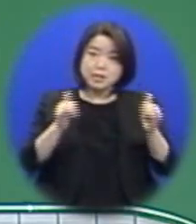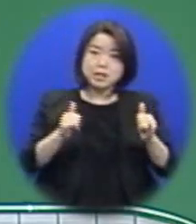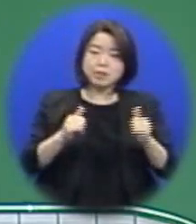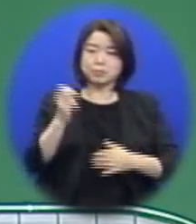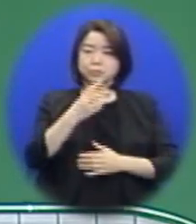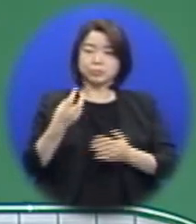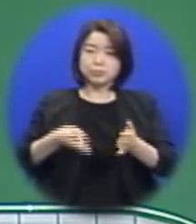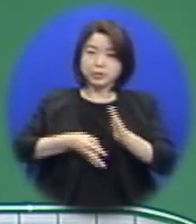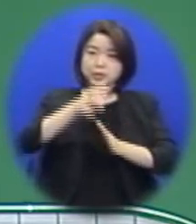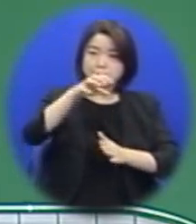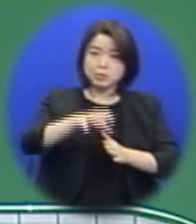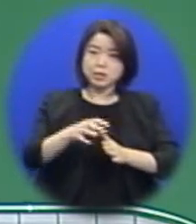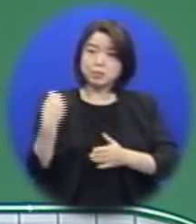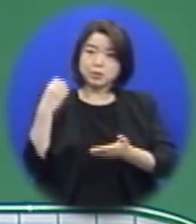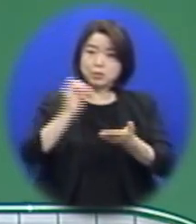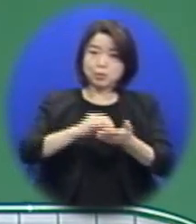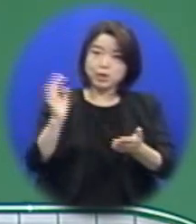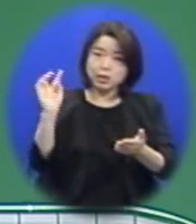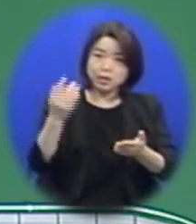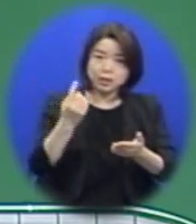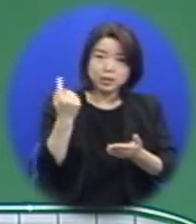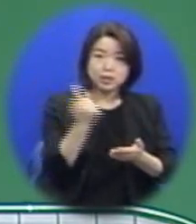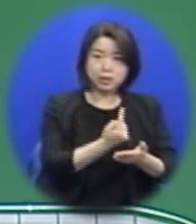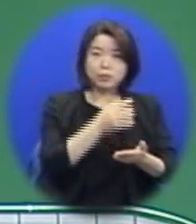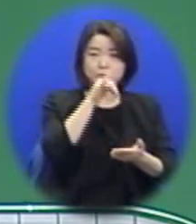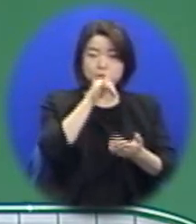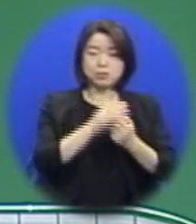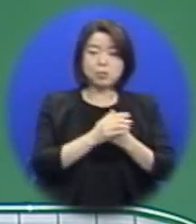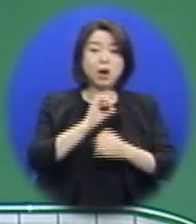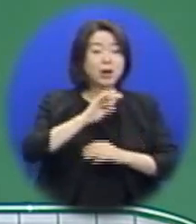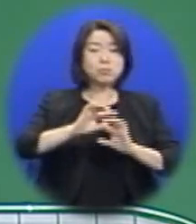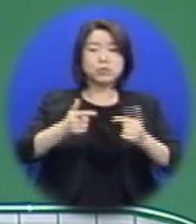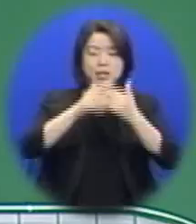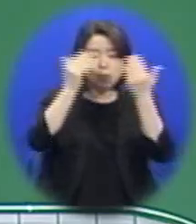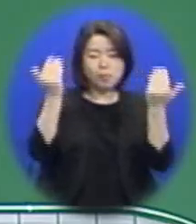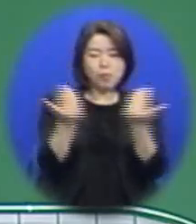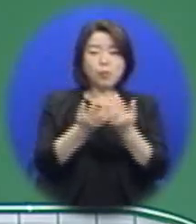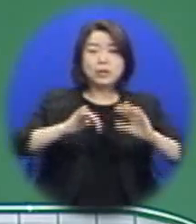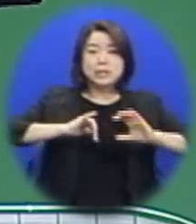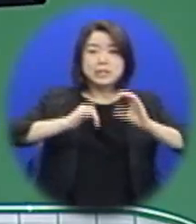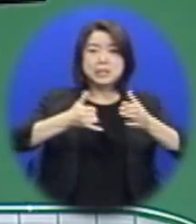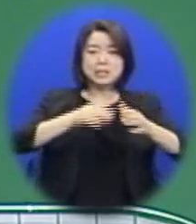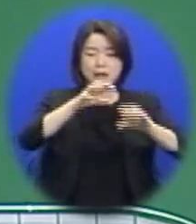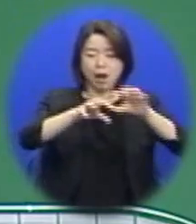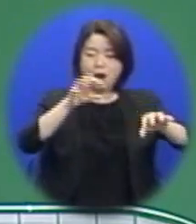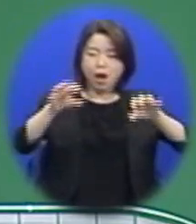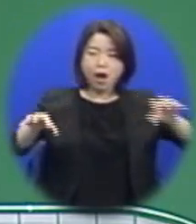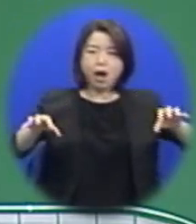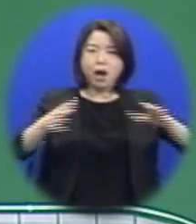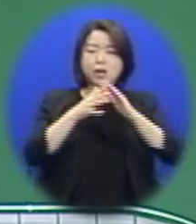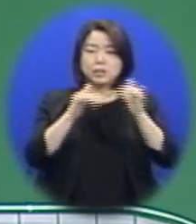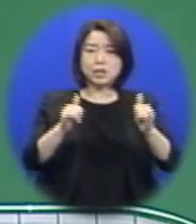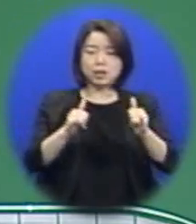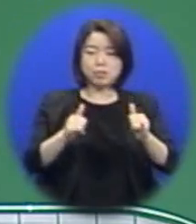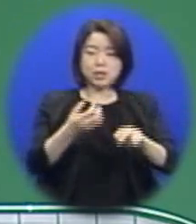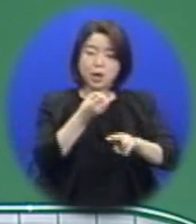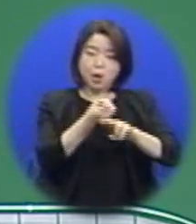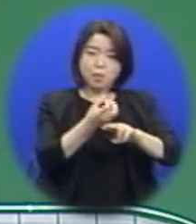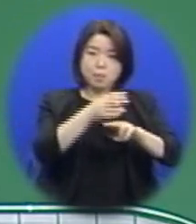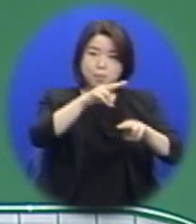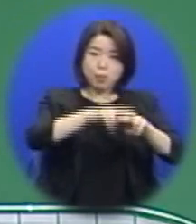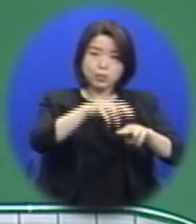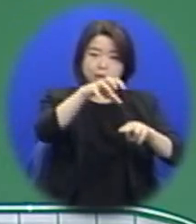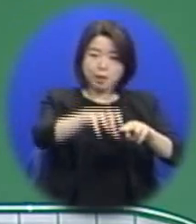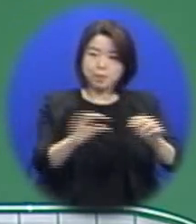예루살렘으로 돌아가게 될 것이고 뿐만 아니고 온 세상 모든 열방의 민족들이 하나님 보좌 앞에 모일 그날을